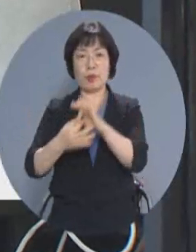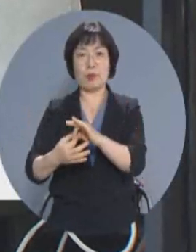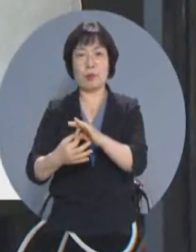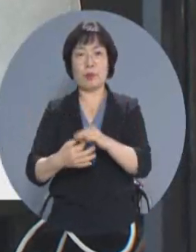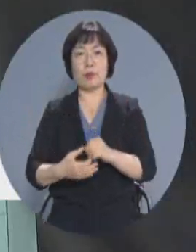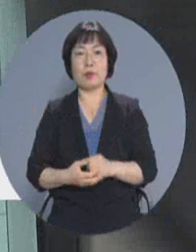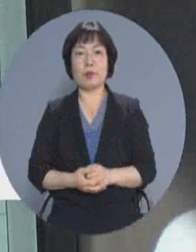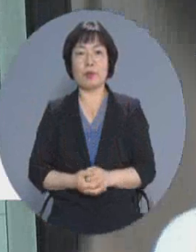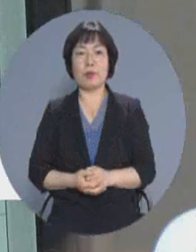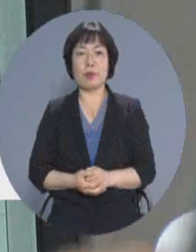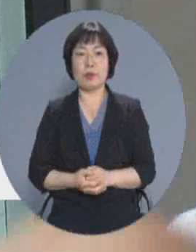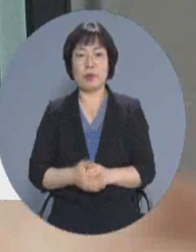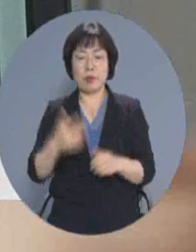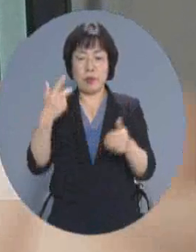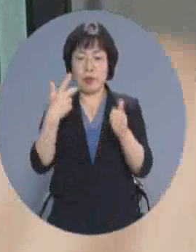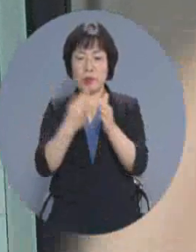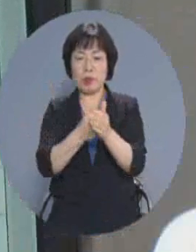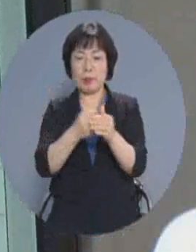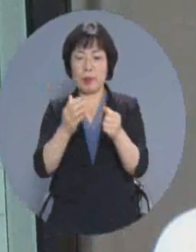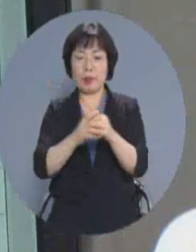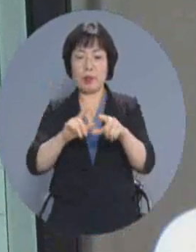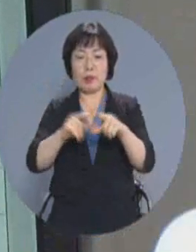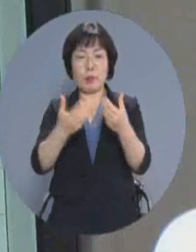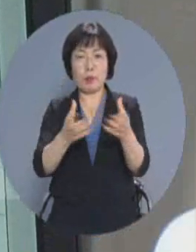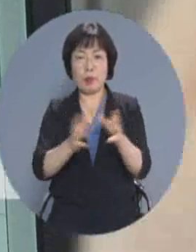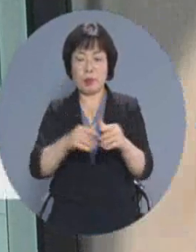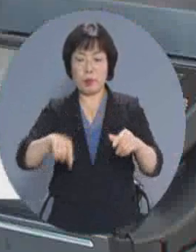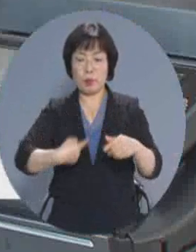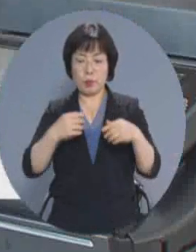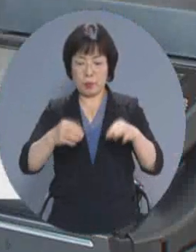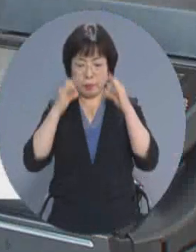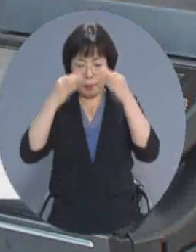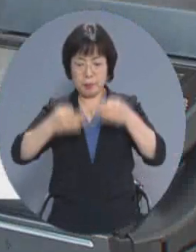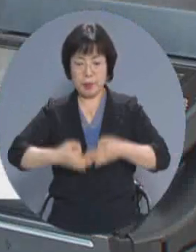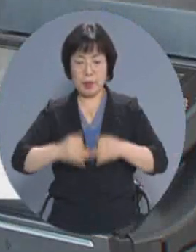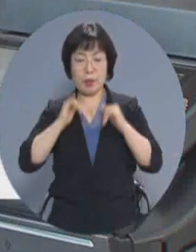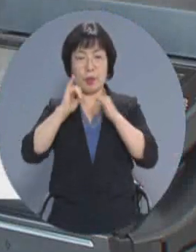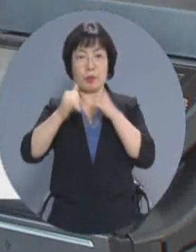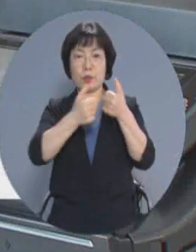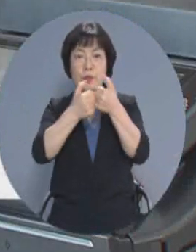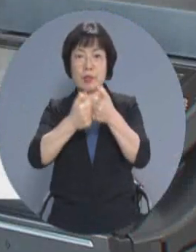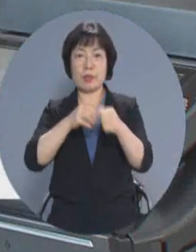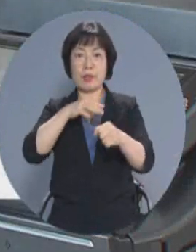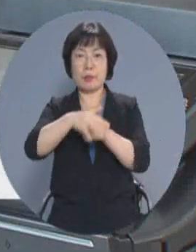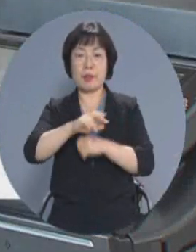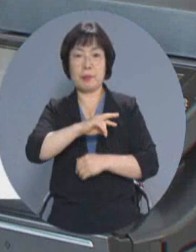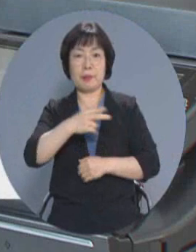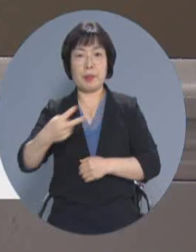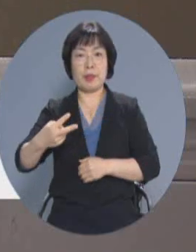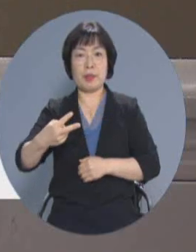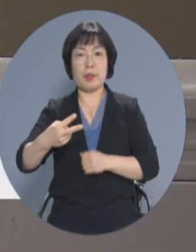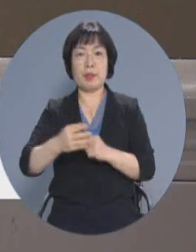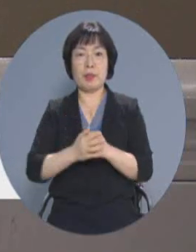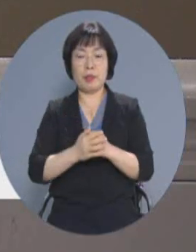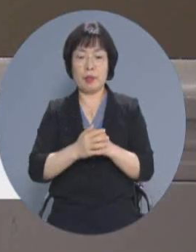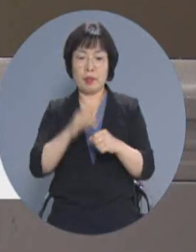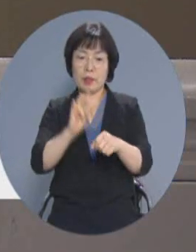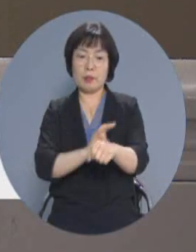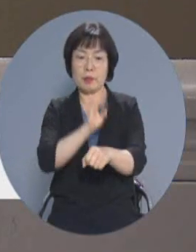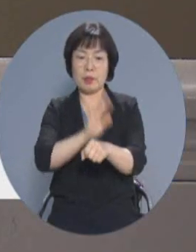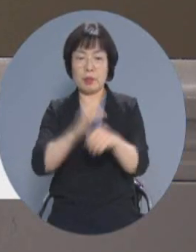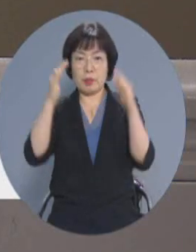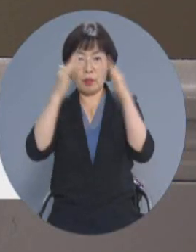폭주합니다. 일반관리군의 경우 스스로 관리하고 비대면 진료와 상담하는 방식으로 변경되면서